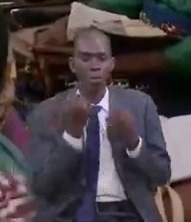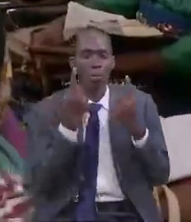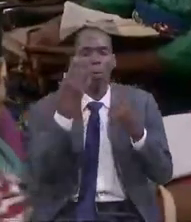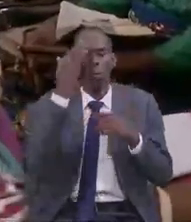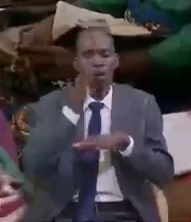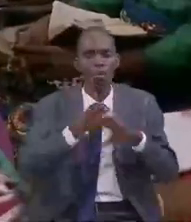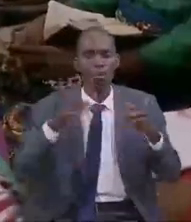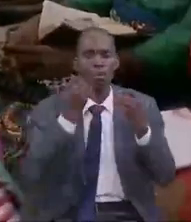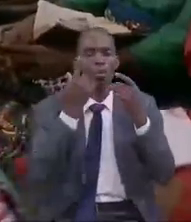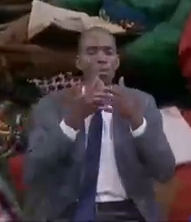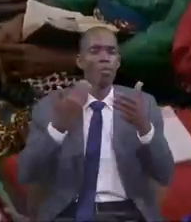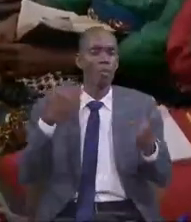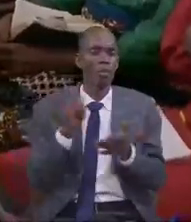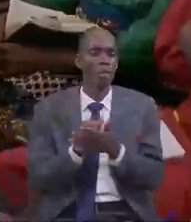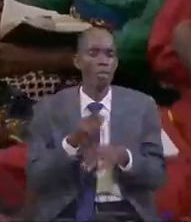temps-là?